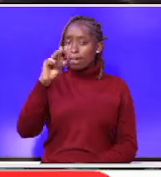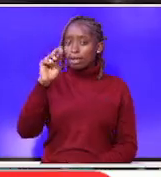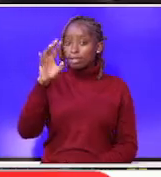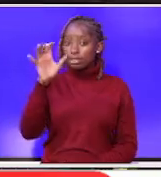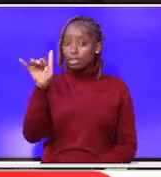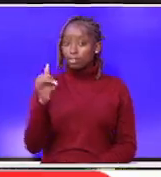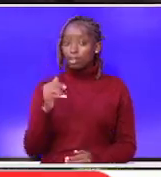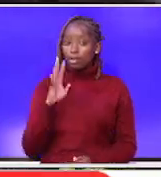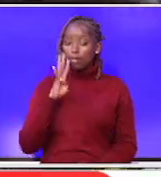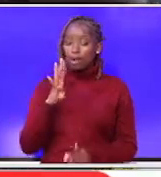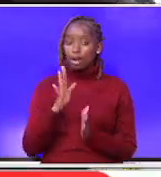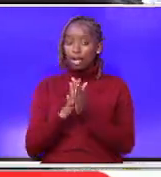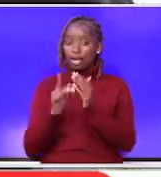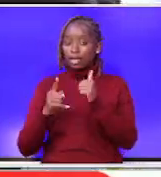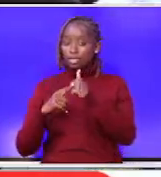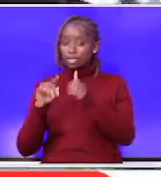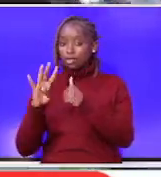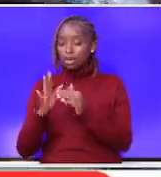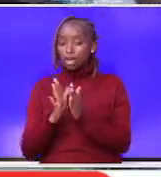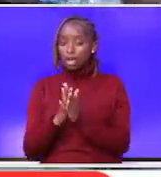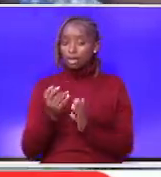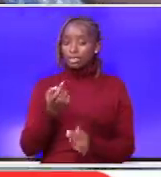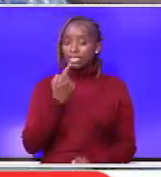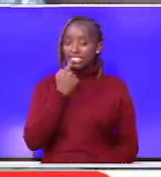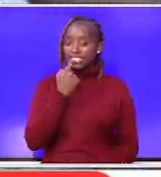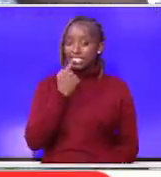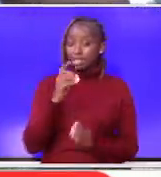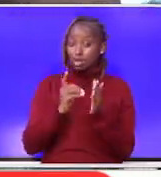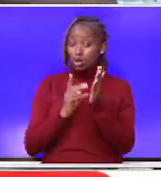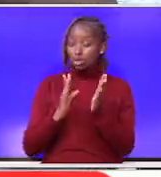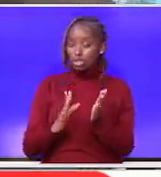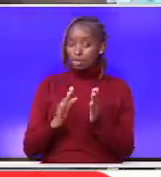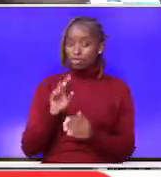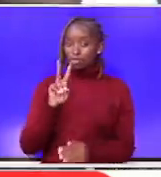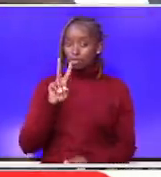496 na madaktari wa meno 25. Ann Odida, TV40.